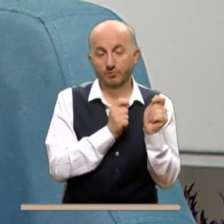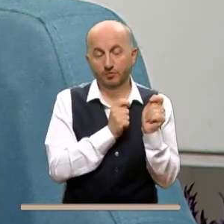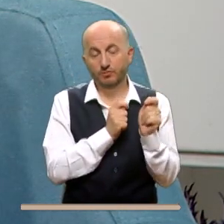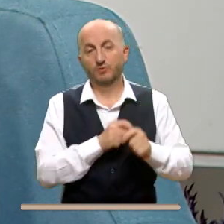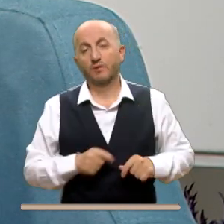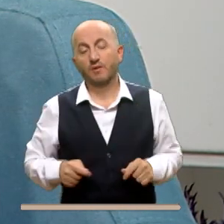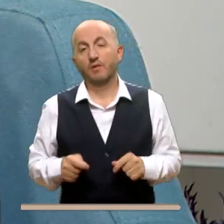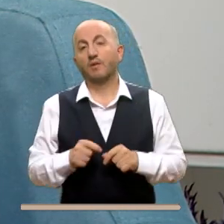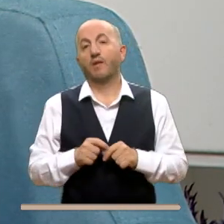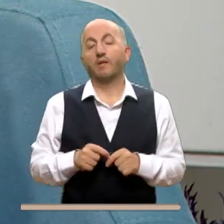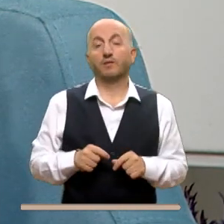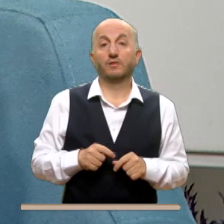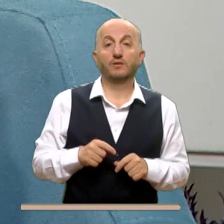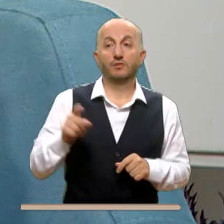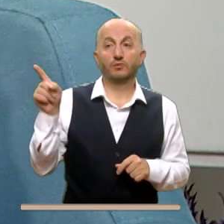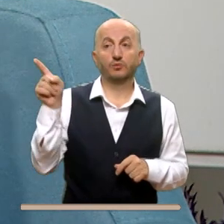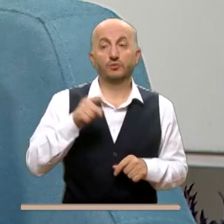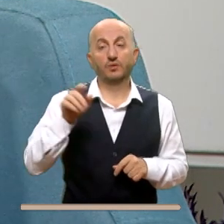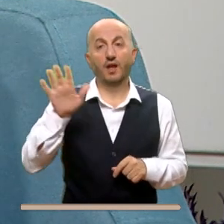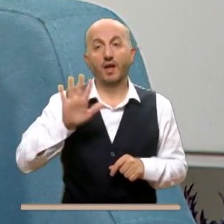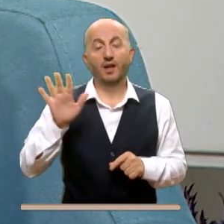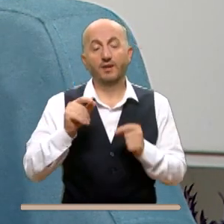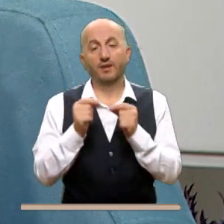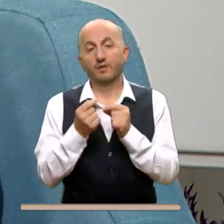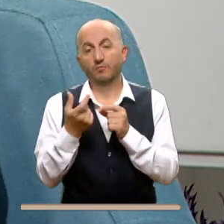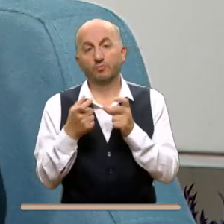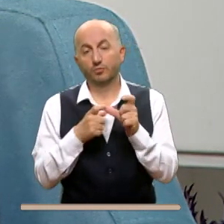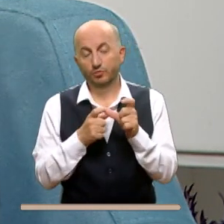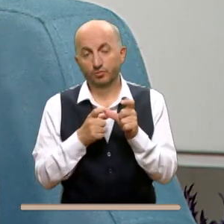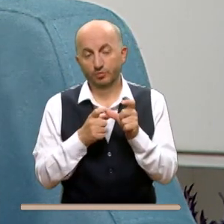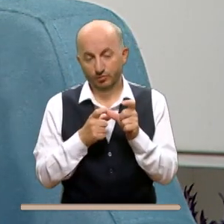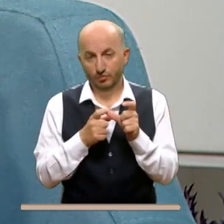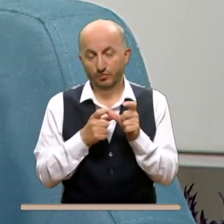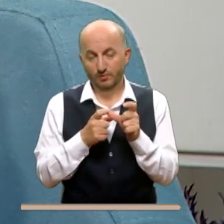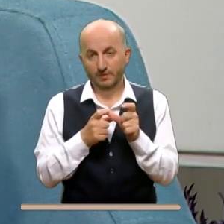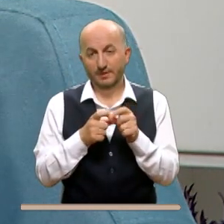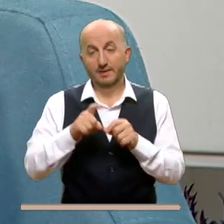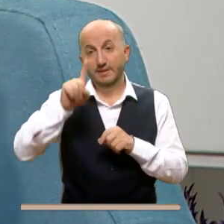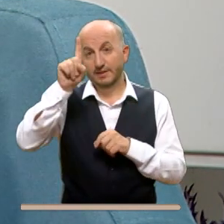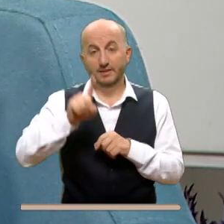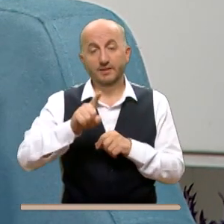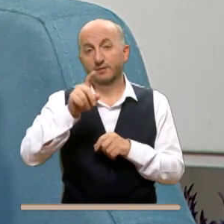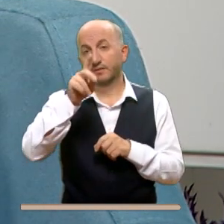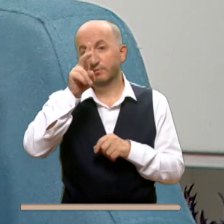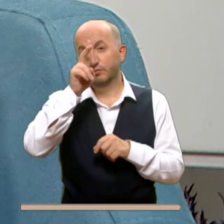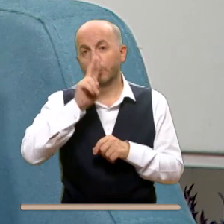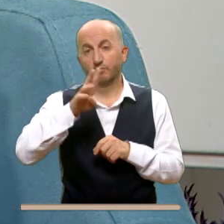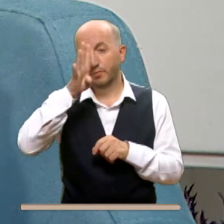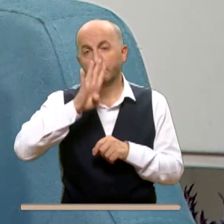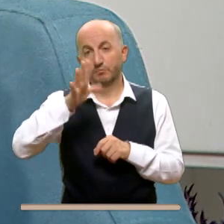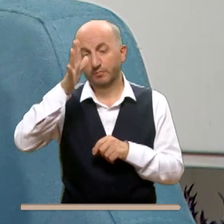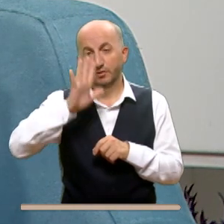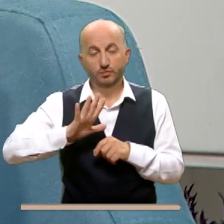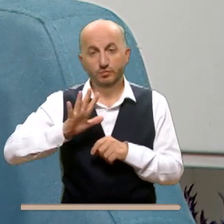burslu kontenjanlara ve %50 burslu kontenjanlara ilk yüzde, 200'de, 300'de, 400'de, 500'de